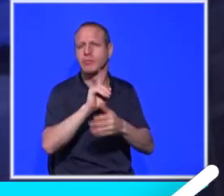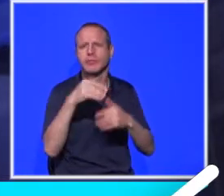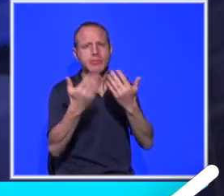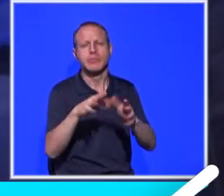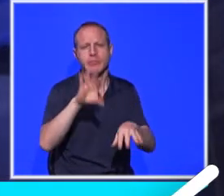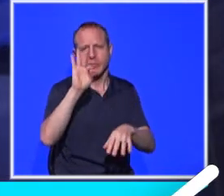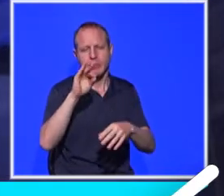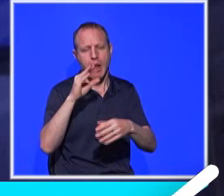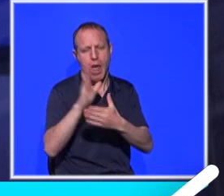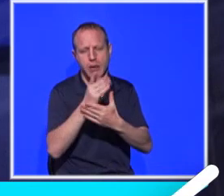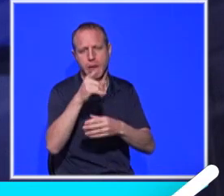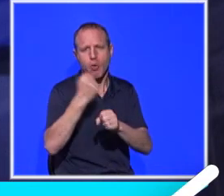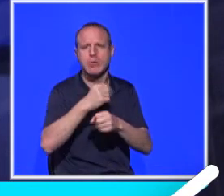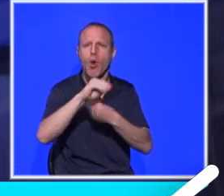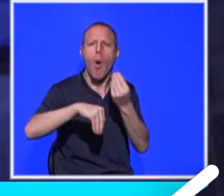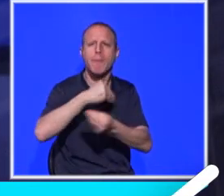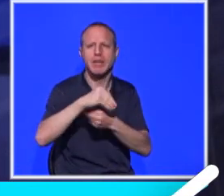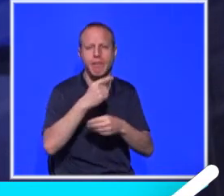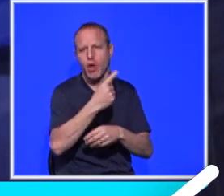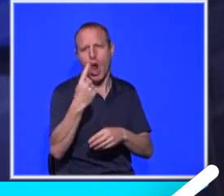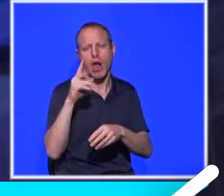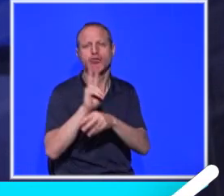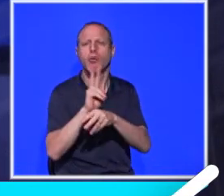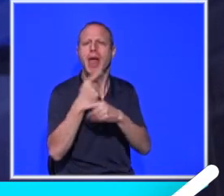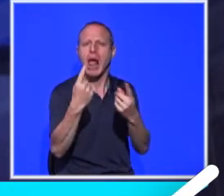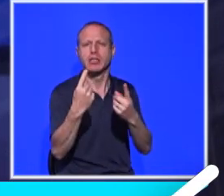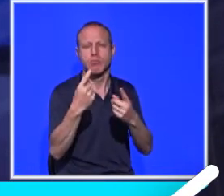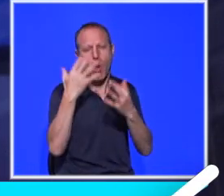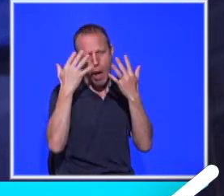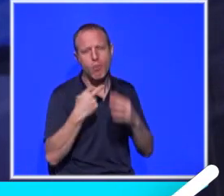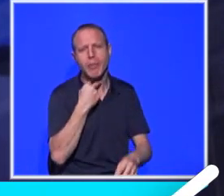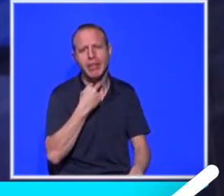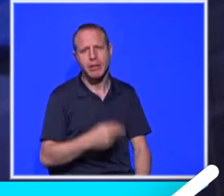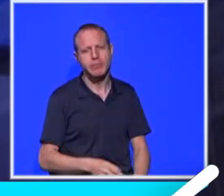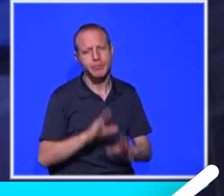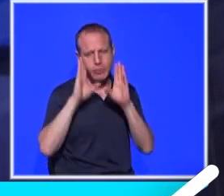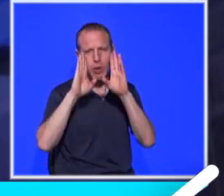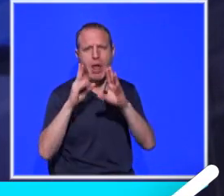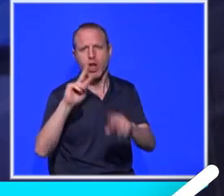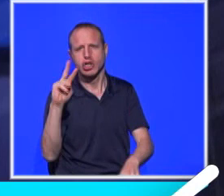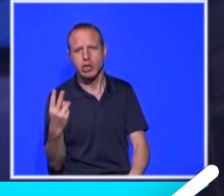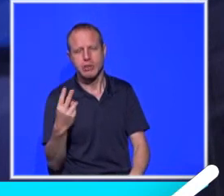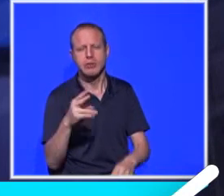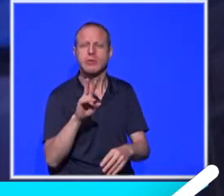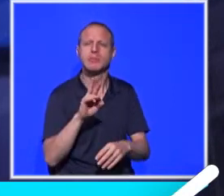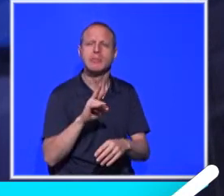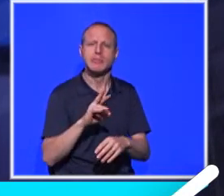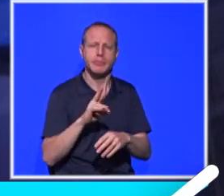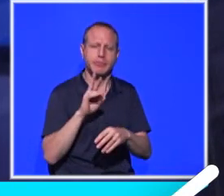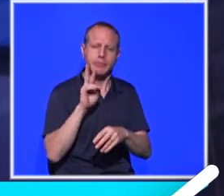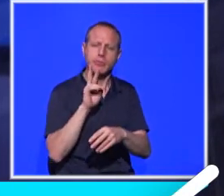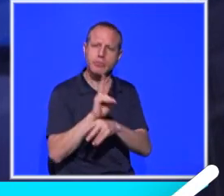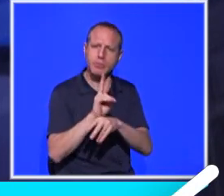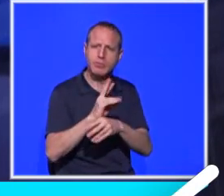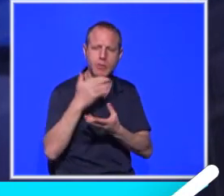להחליט, הם עושים קומבינה, וכל אחד משמר לעצמו את כמות המנדטים, מסתמך על השני, משמר לעצמו את כמות